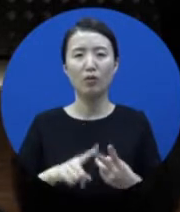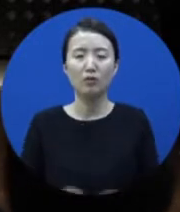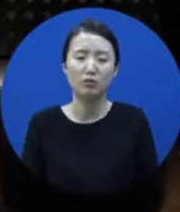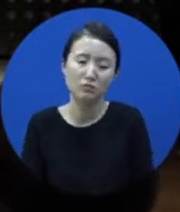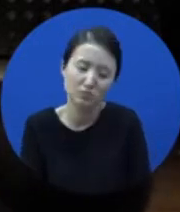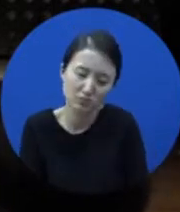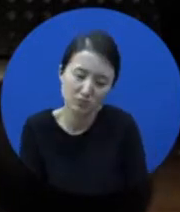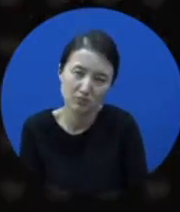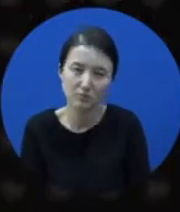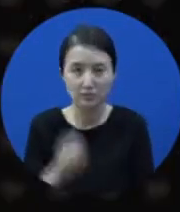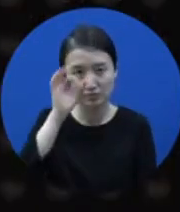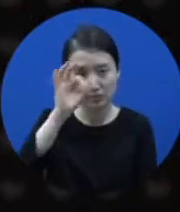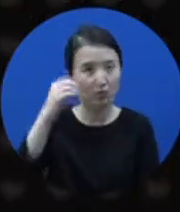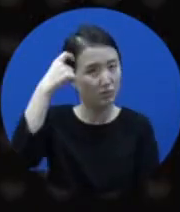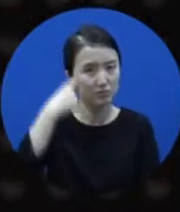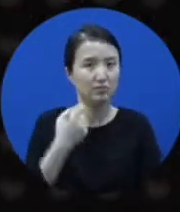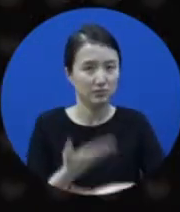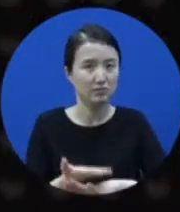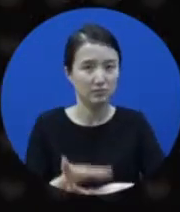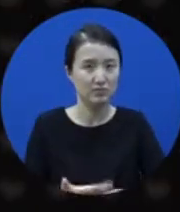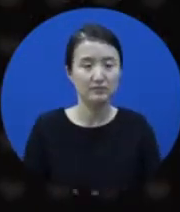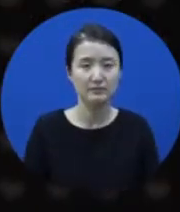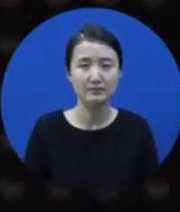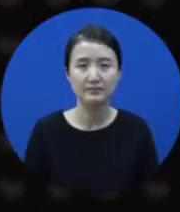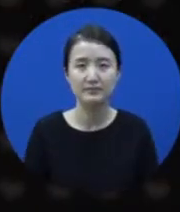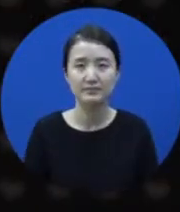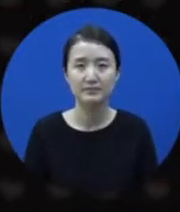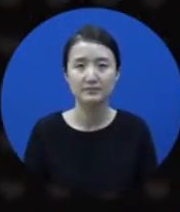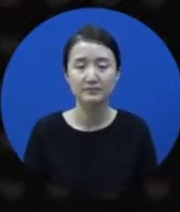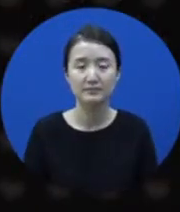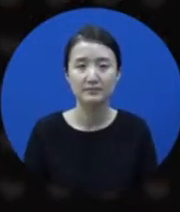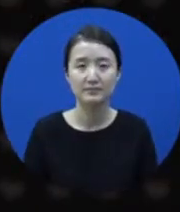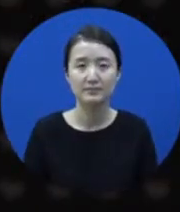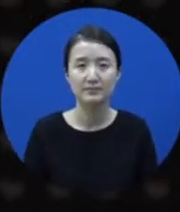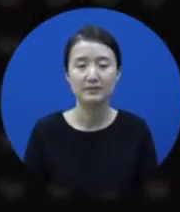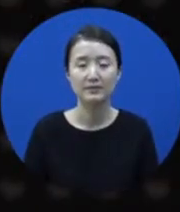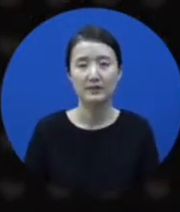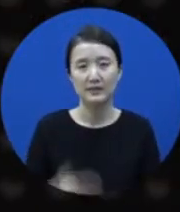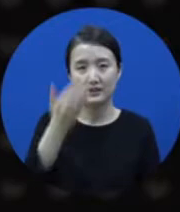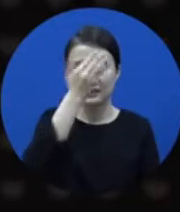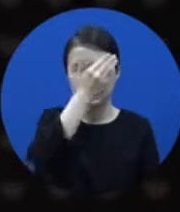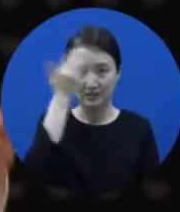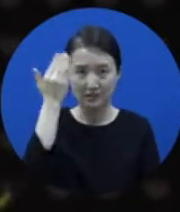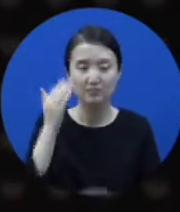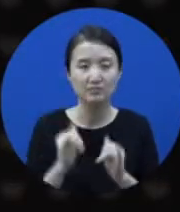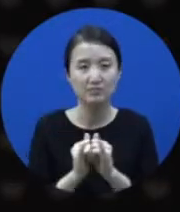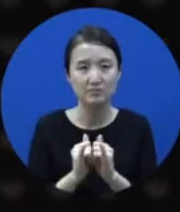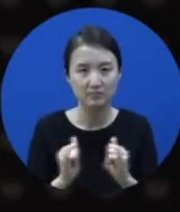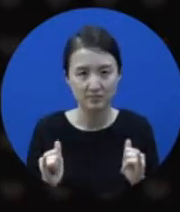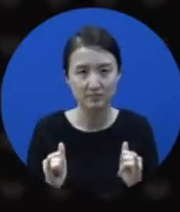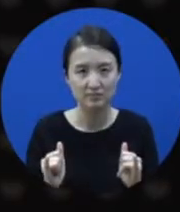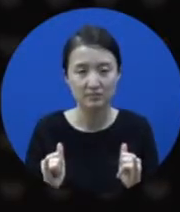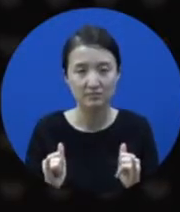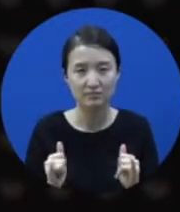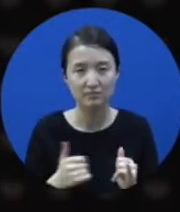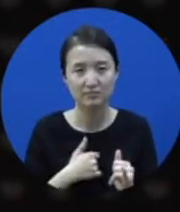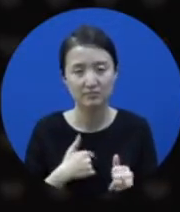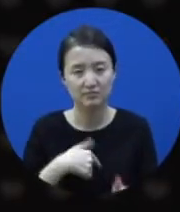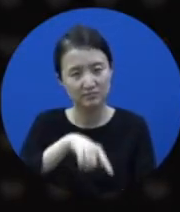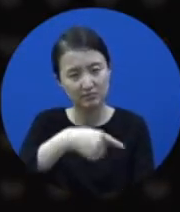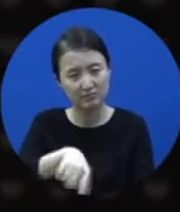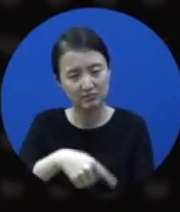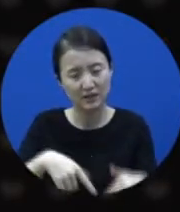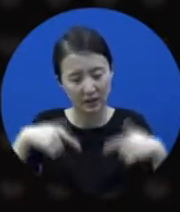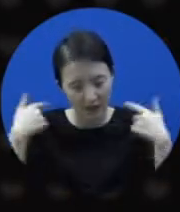있습니다. 그래서 제가 특히 이 젊은이들 면접 대비할 때요, 이 표정과 제스처에 대한 훈련을 정말 많이